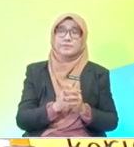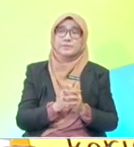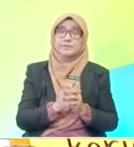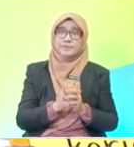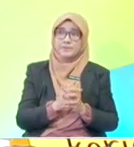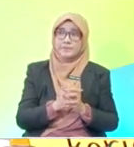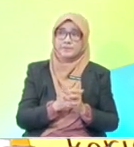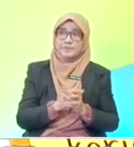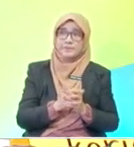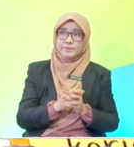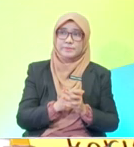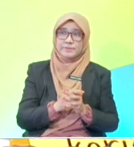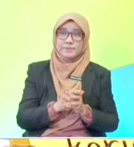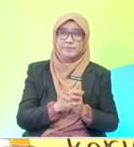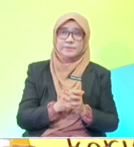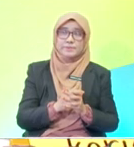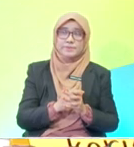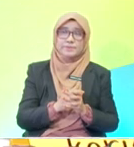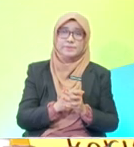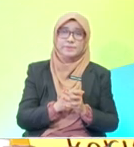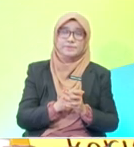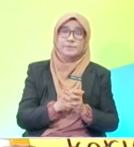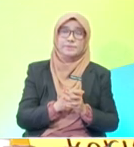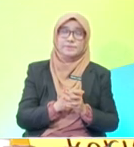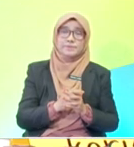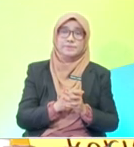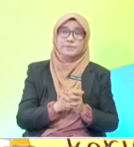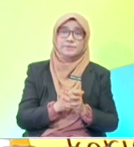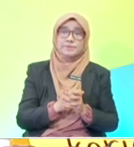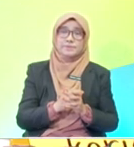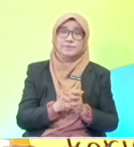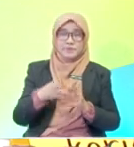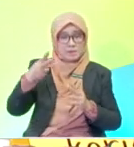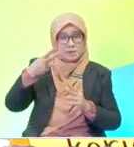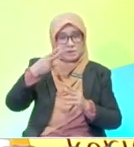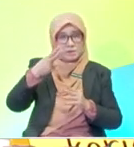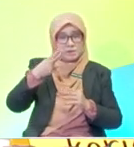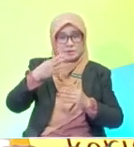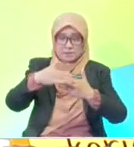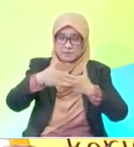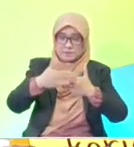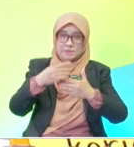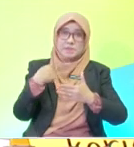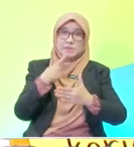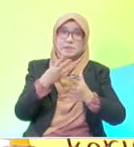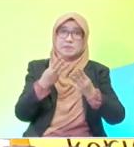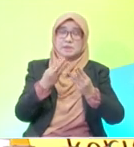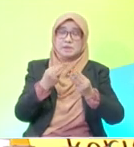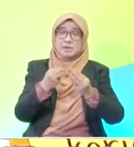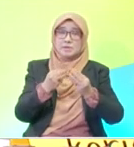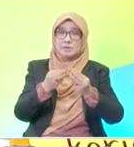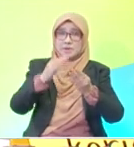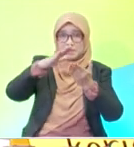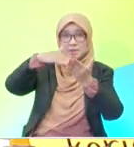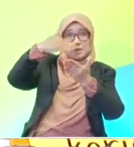Gunting. Okey, bila kita dah gunting, mudahlah kita nak tolak dia naik atas. Kita ikut bentuk